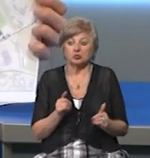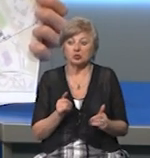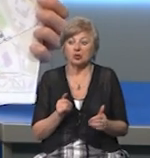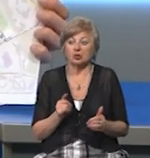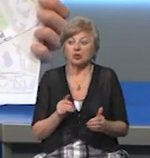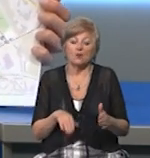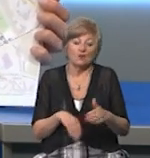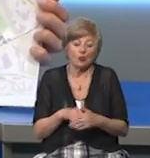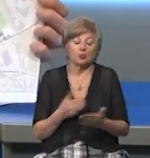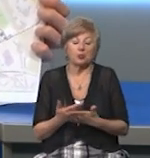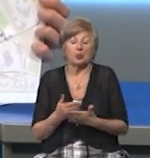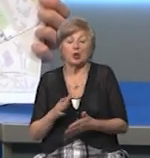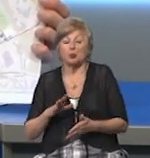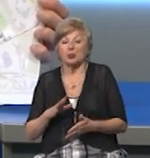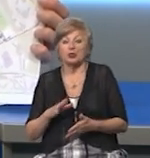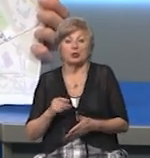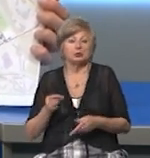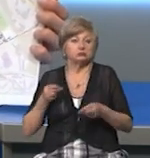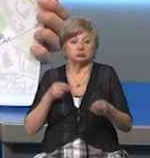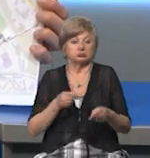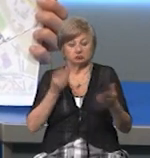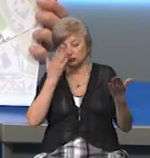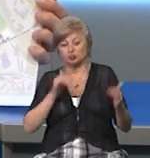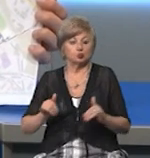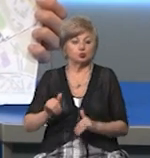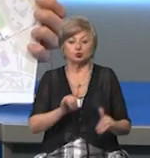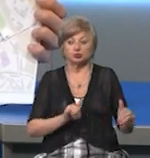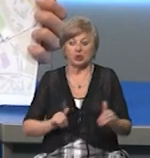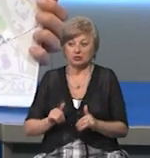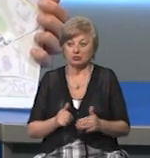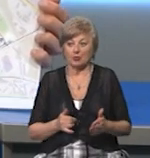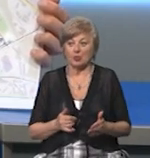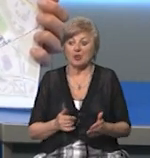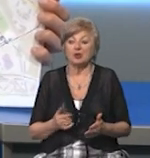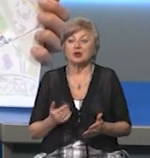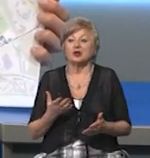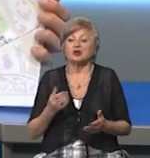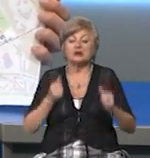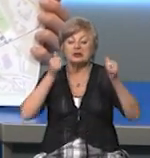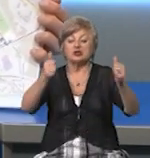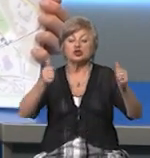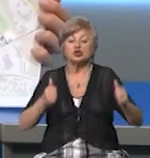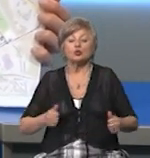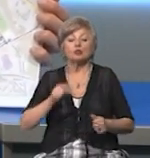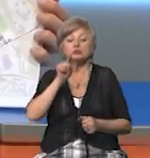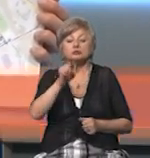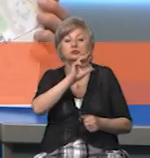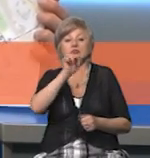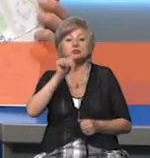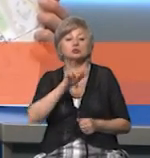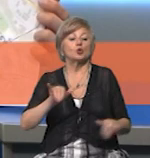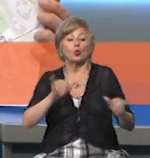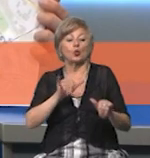вона була в відпустці, то вона не буде знати. І ніяких щитів про те, куди перенесено